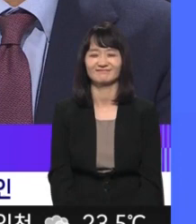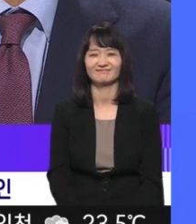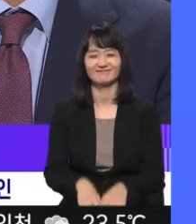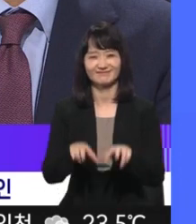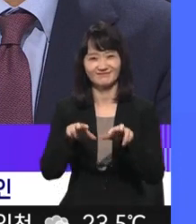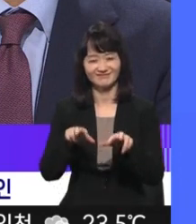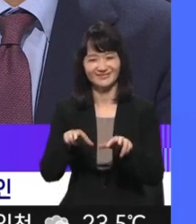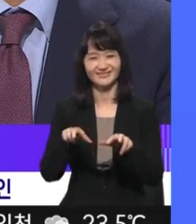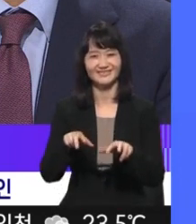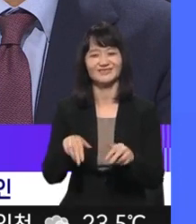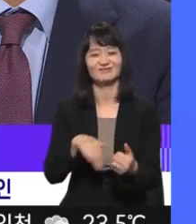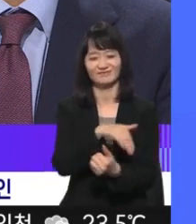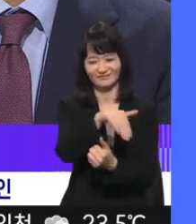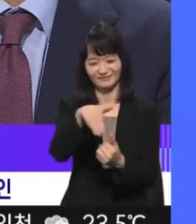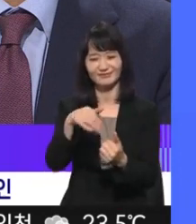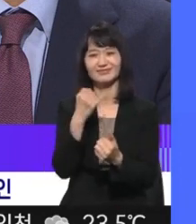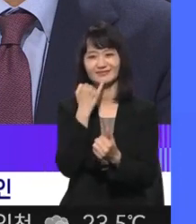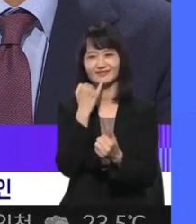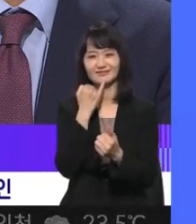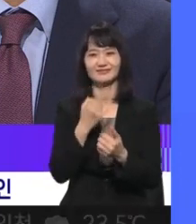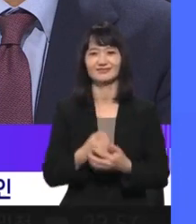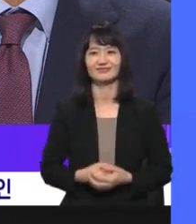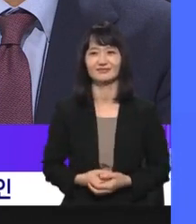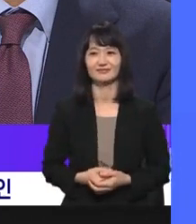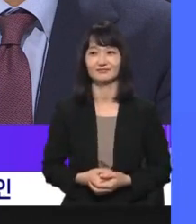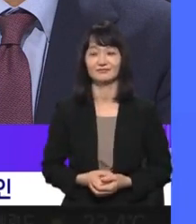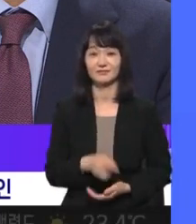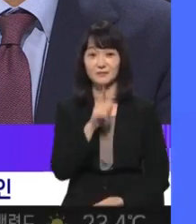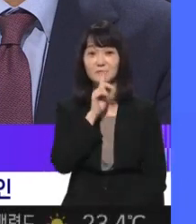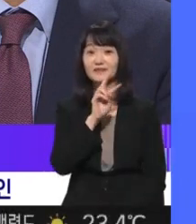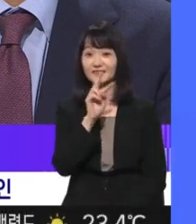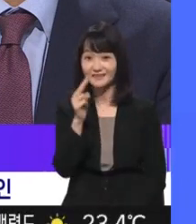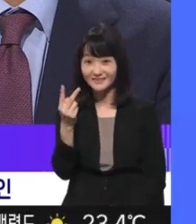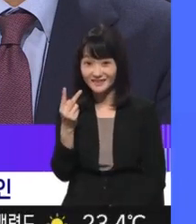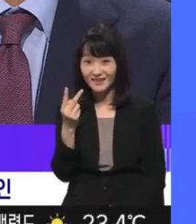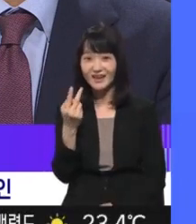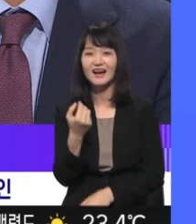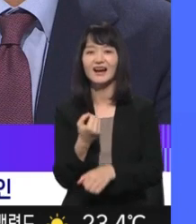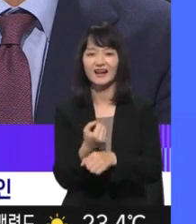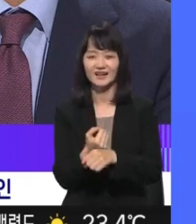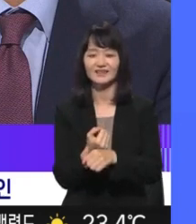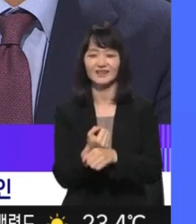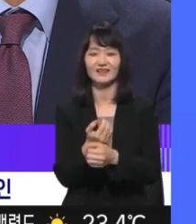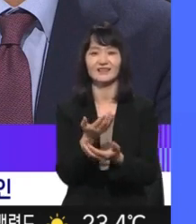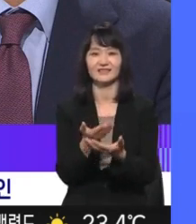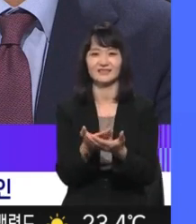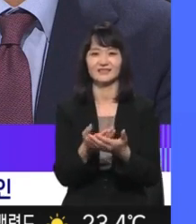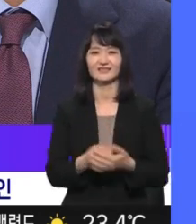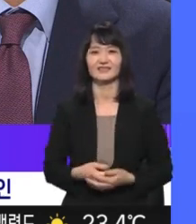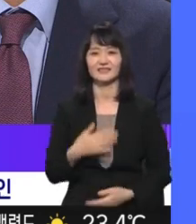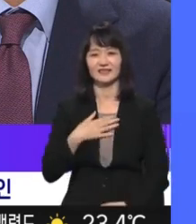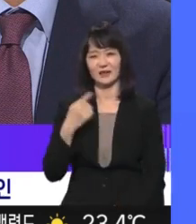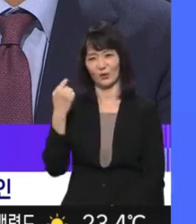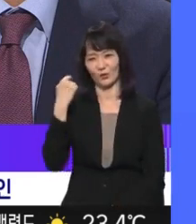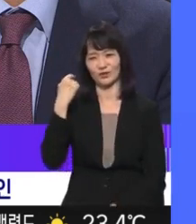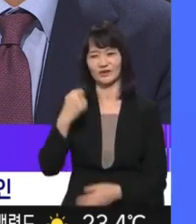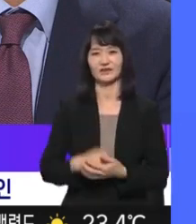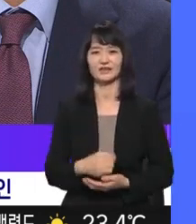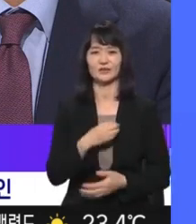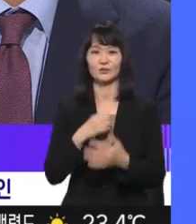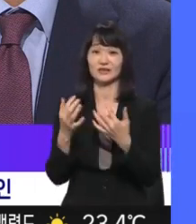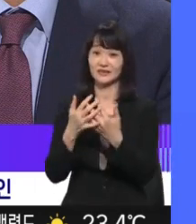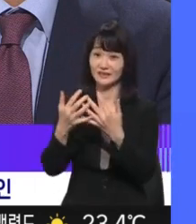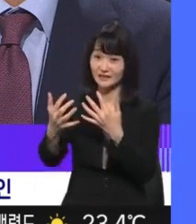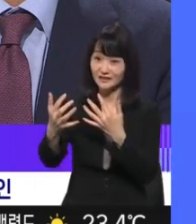분위기입니다 그 다음에 펼칠 때 예 그 정정할 수 있고 하세요 제가 지금 될테니까 2 왜 i'll 제가 어둡게 의 청자